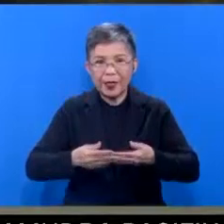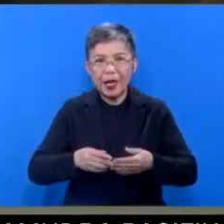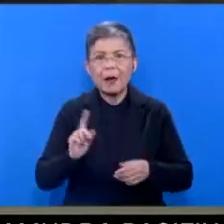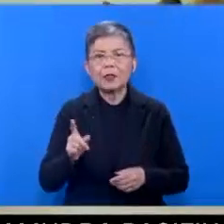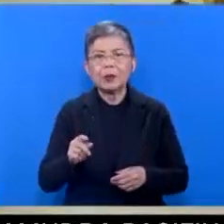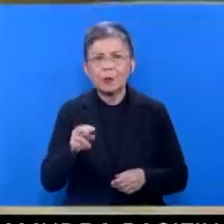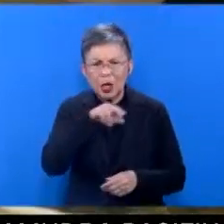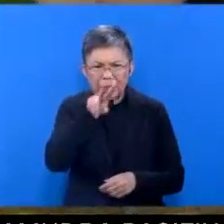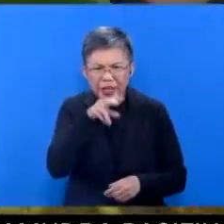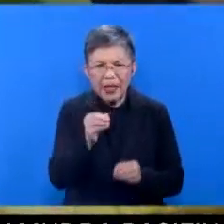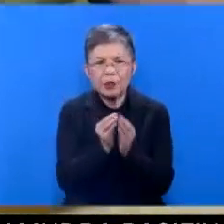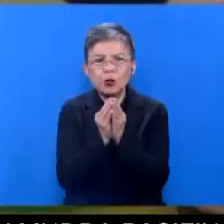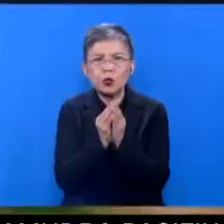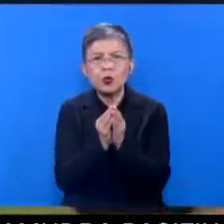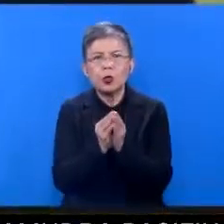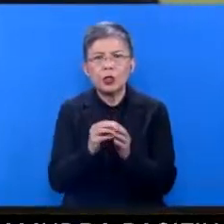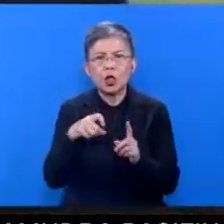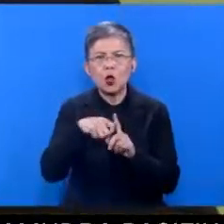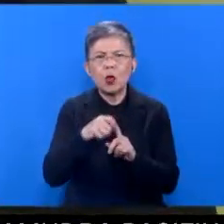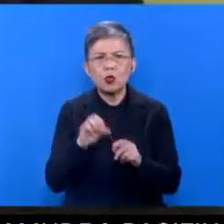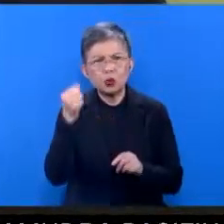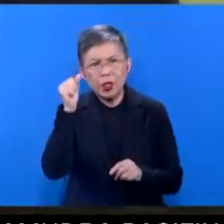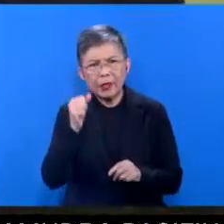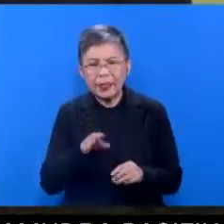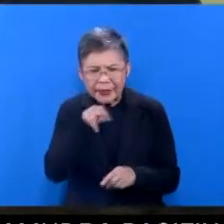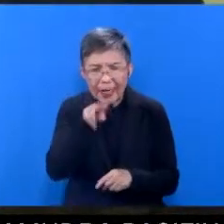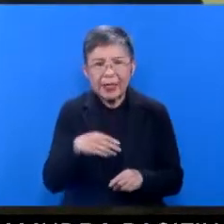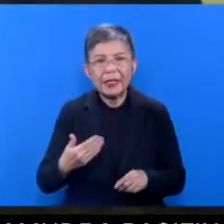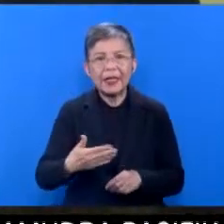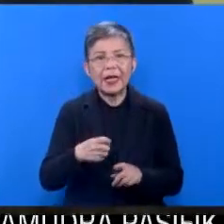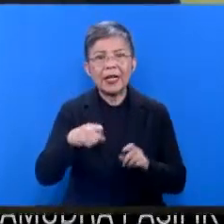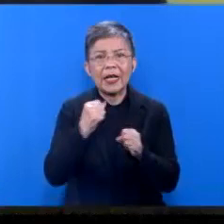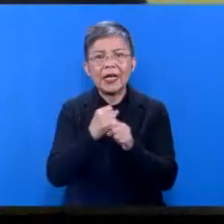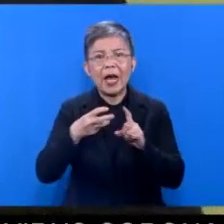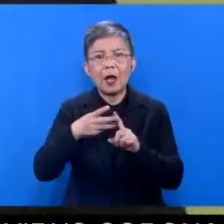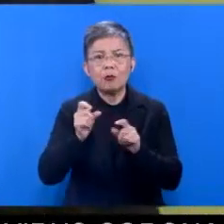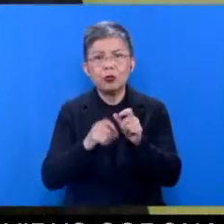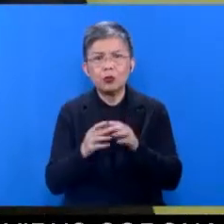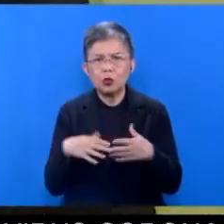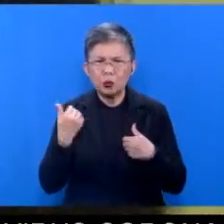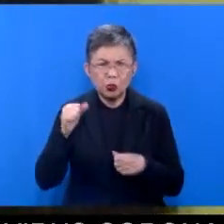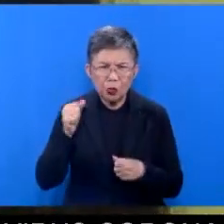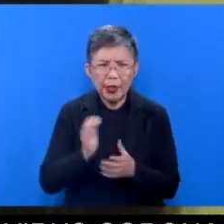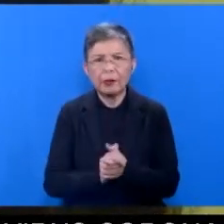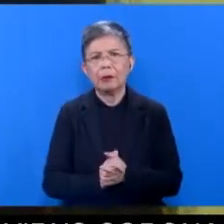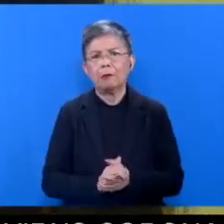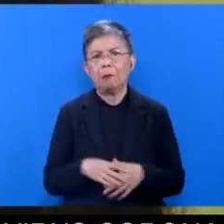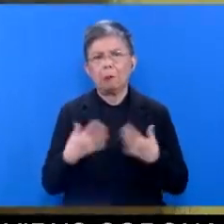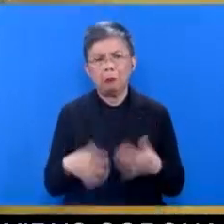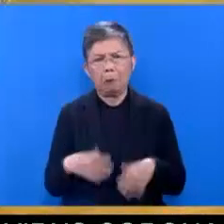sulitnya mencari biji pucung di pasar dan ikan gabus. Semua harus dipesan terlebih dahulu.